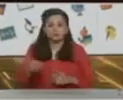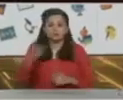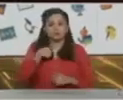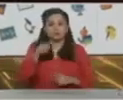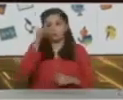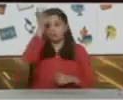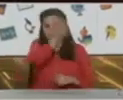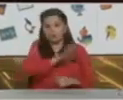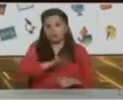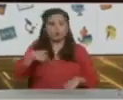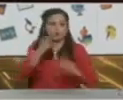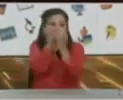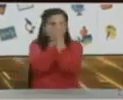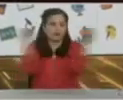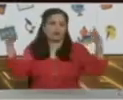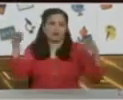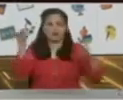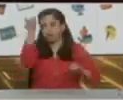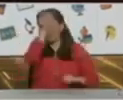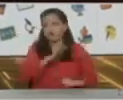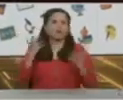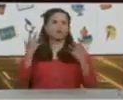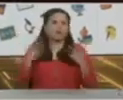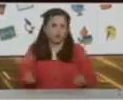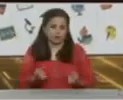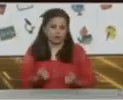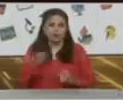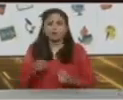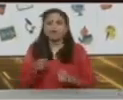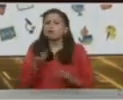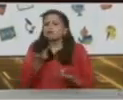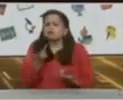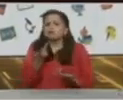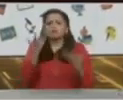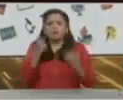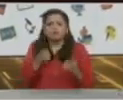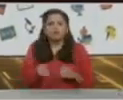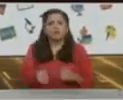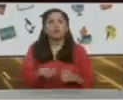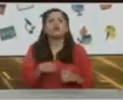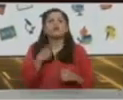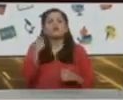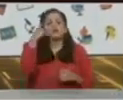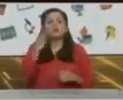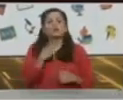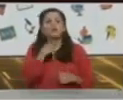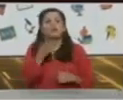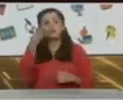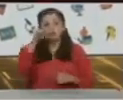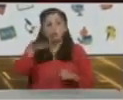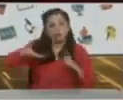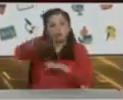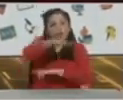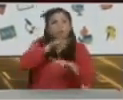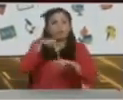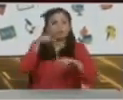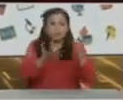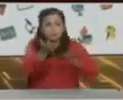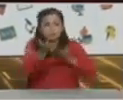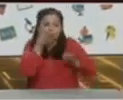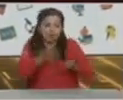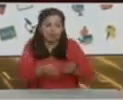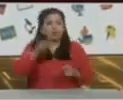को आत्मनिर्भर बनाना। ये है वोकल फॉर लोकल को जीवन